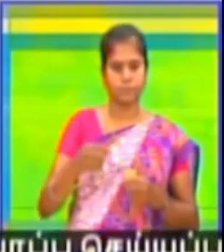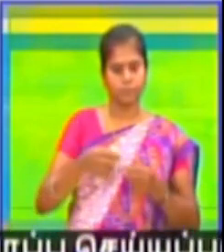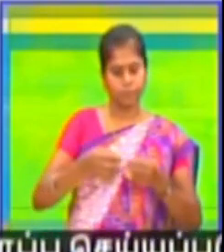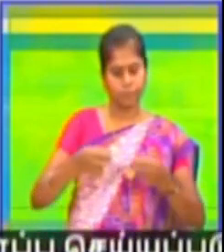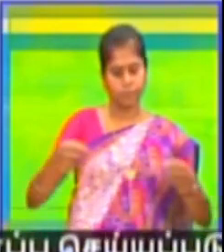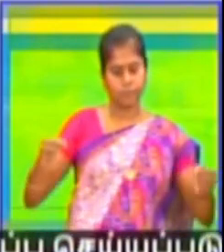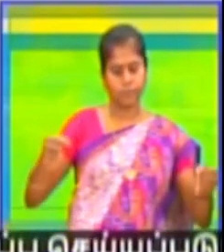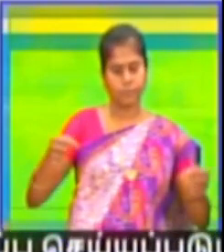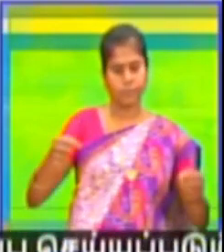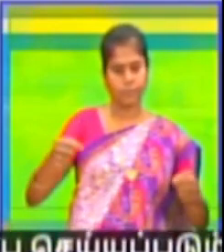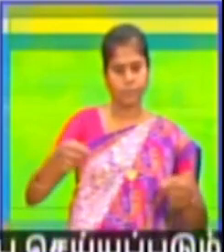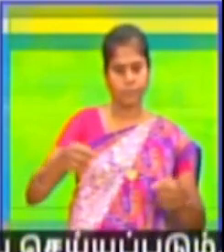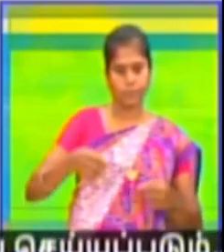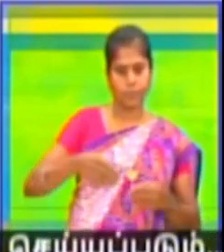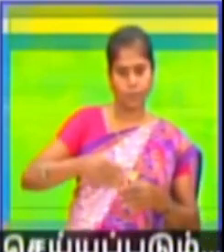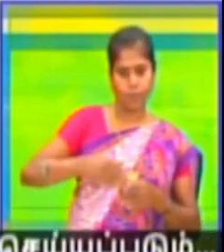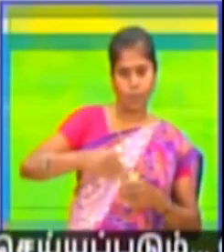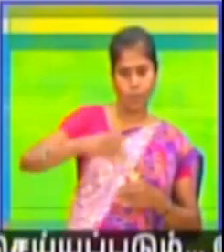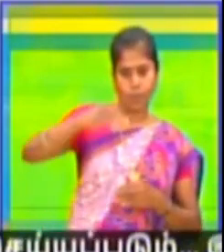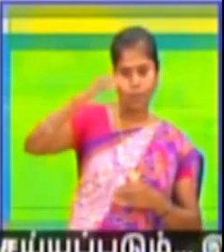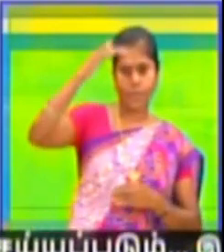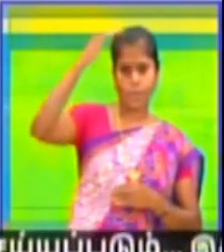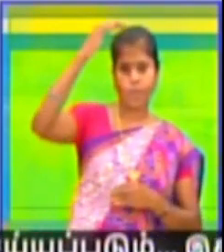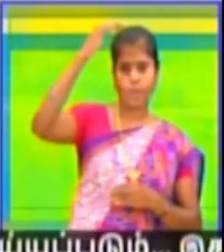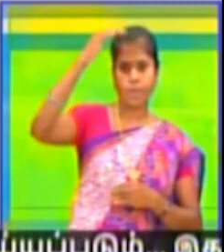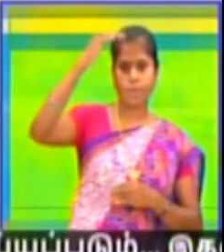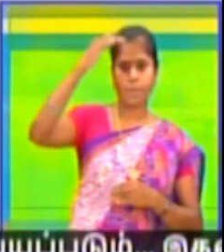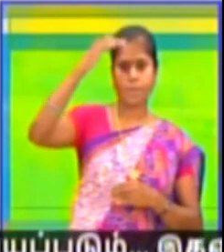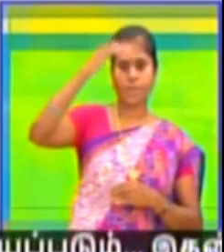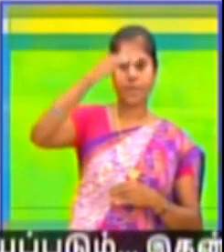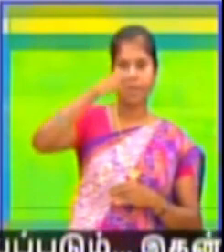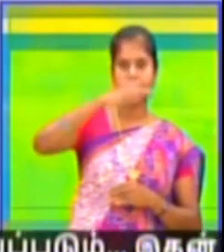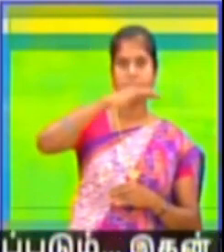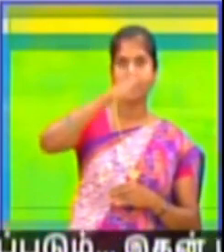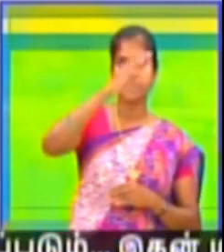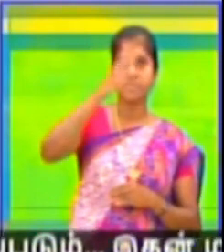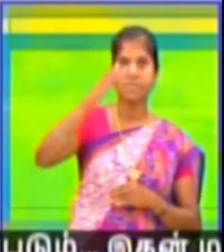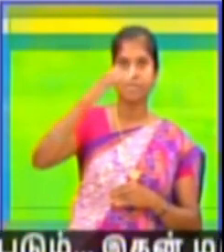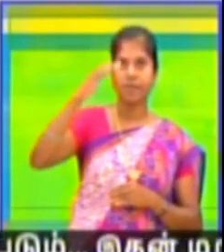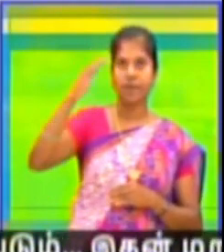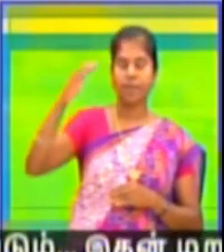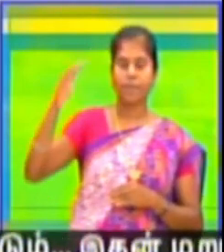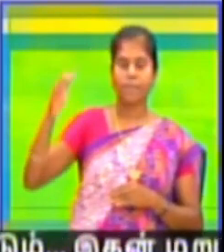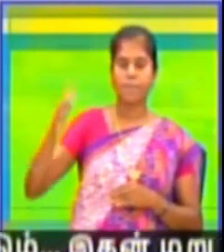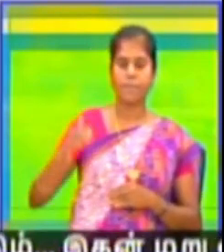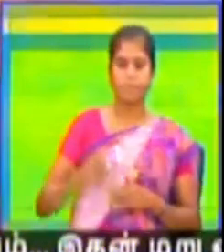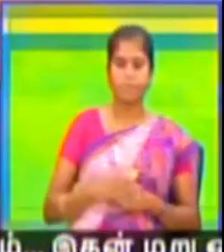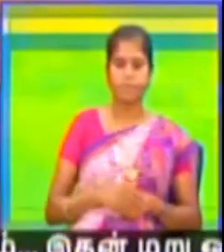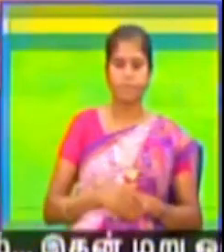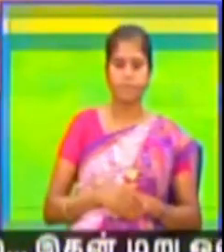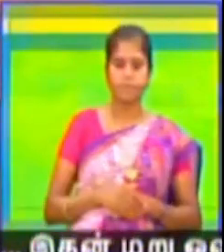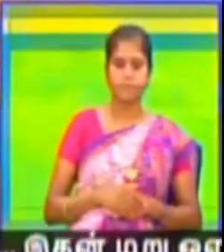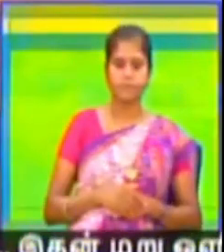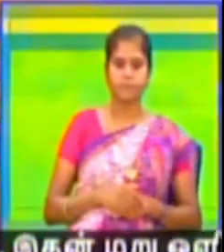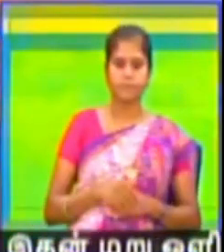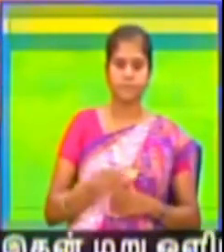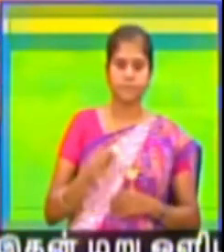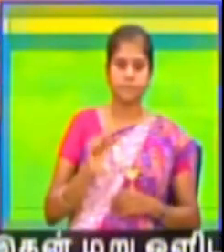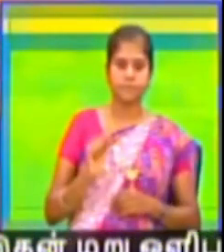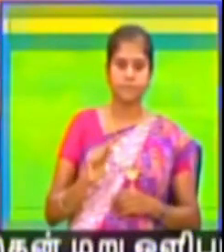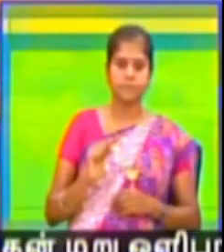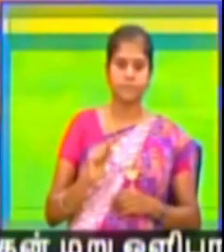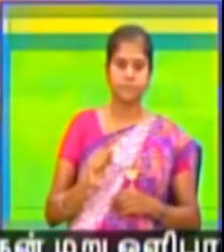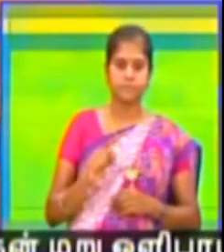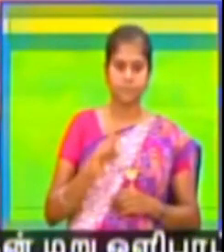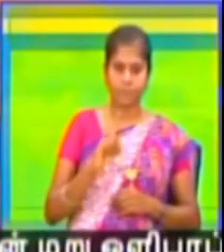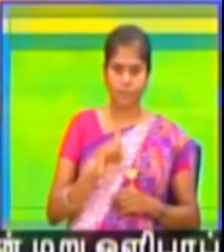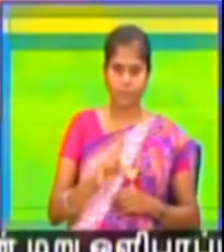உயரமான மிக சில சிகரங்களே உள்ளன. அப்படின்னா என்னம்மா, அதாவது